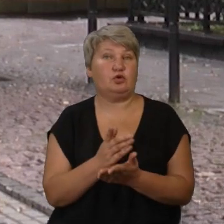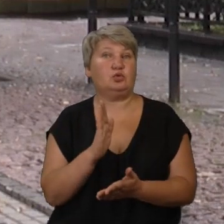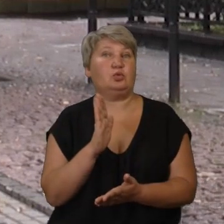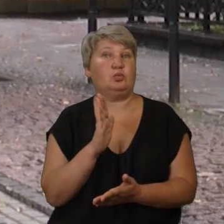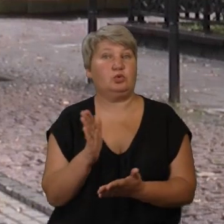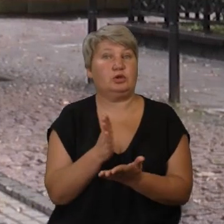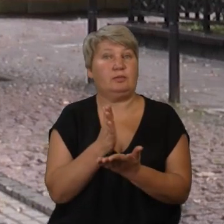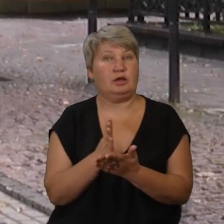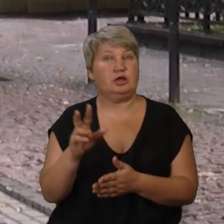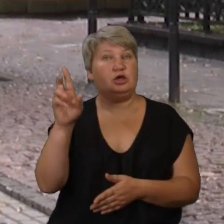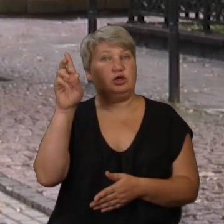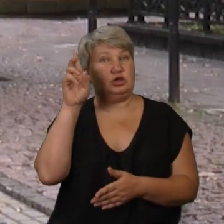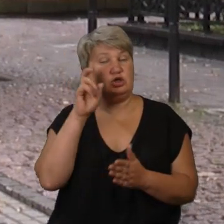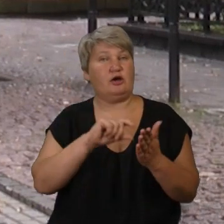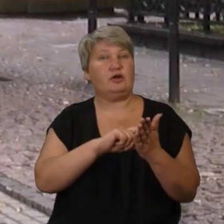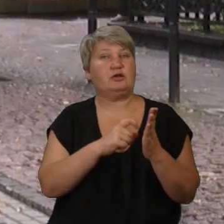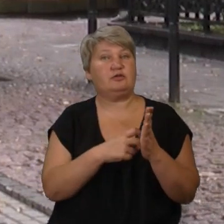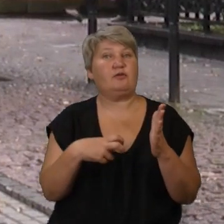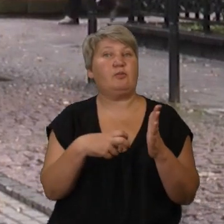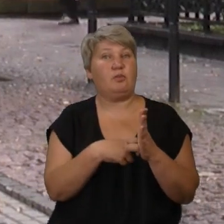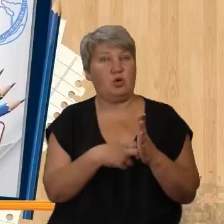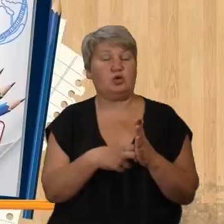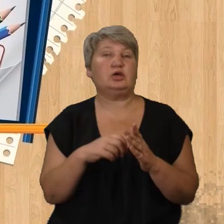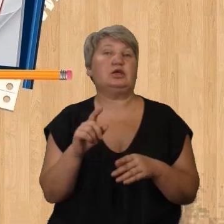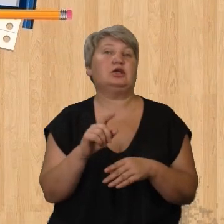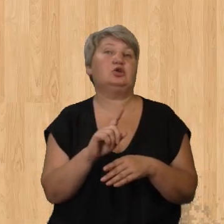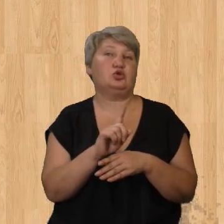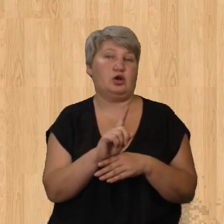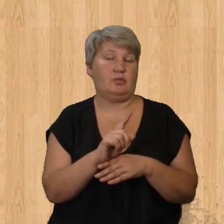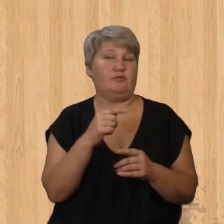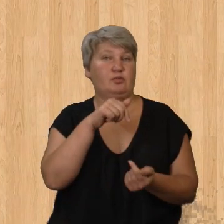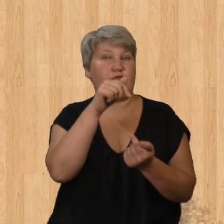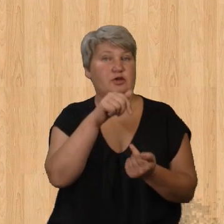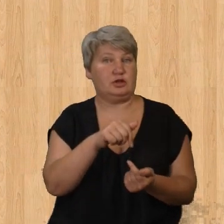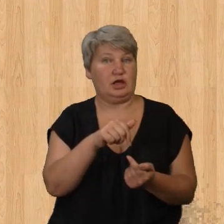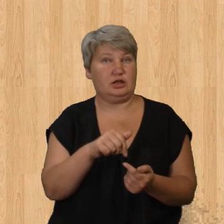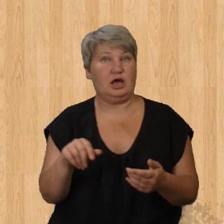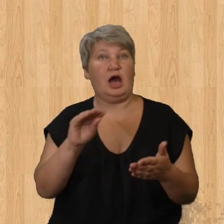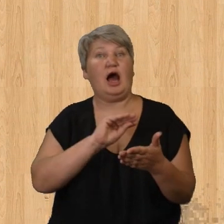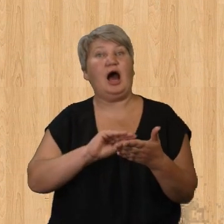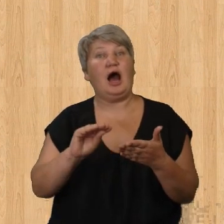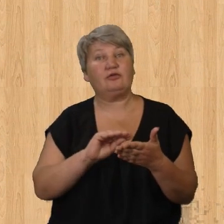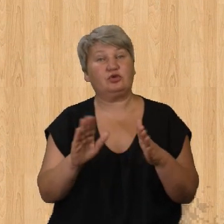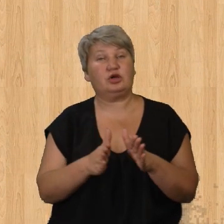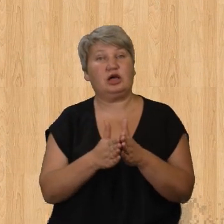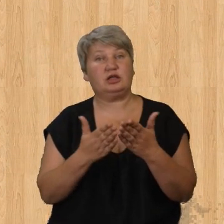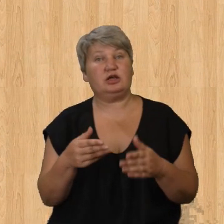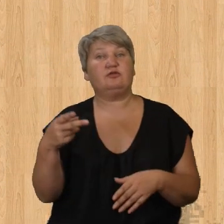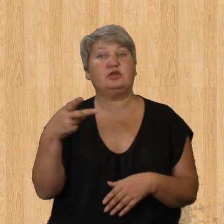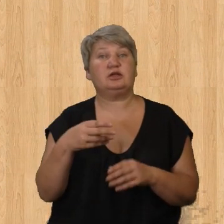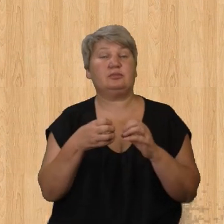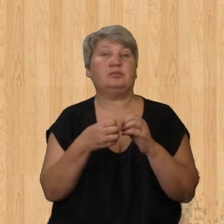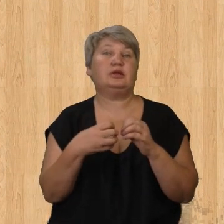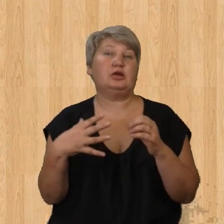державних регіону і відповідати державним стандартам авторкою підручника 2013 року які роздали п'ятикласникам